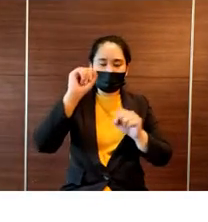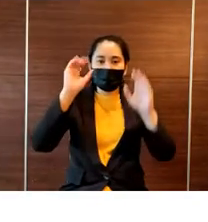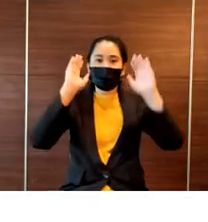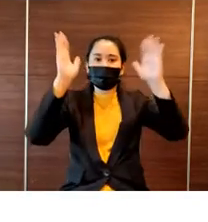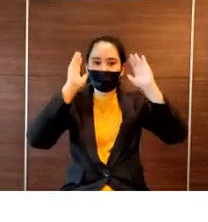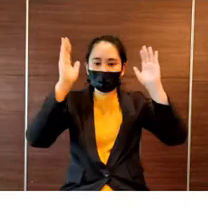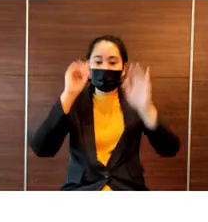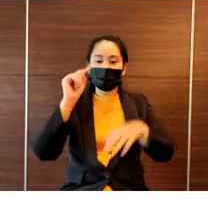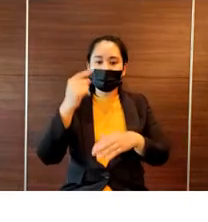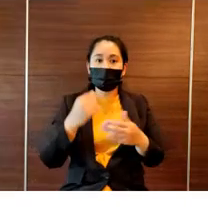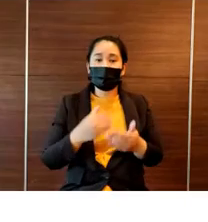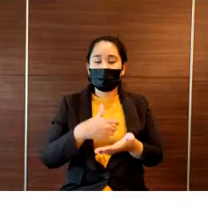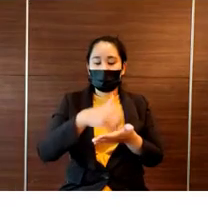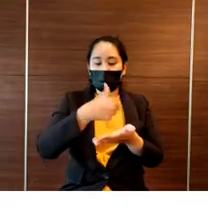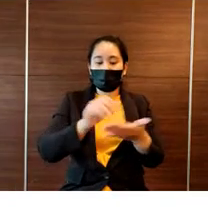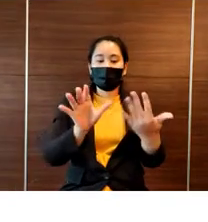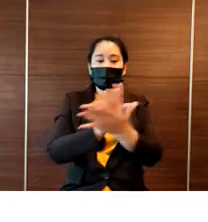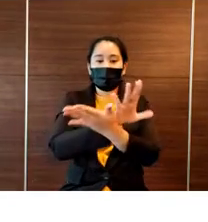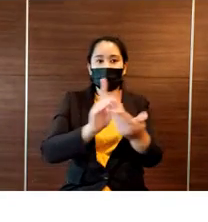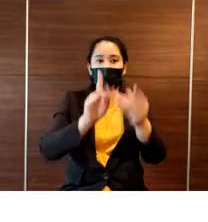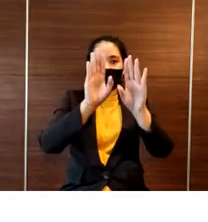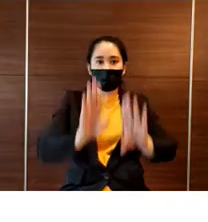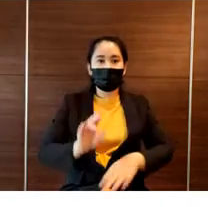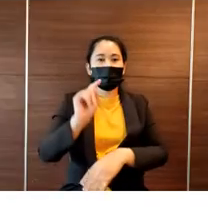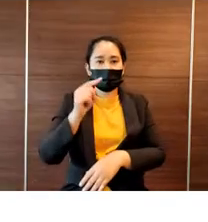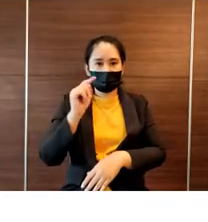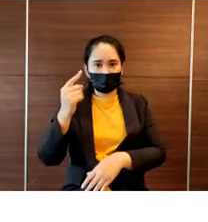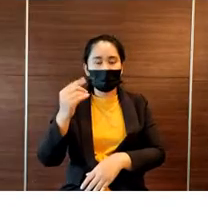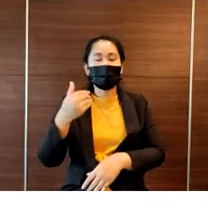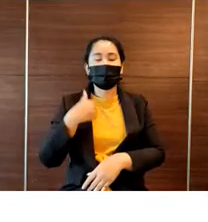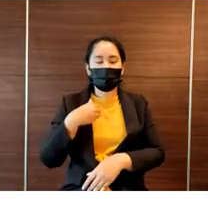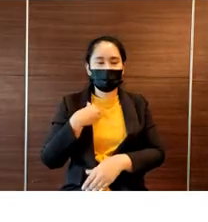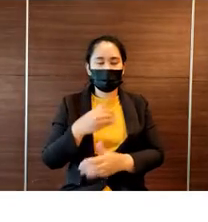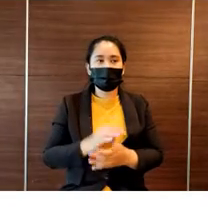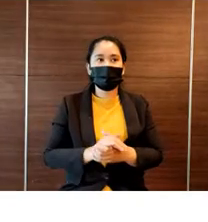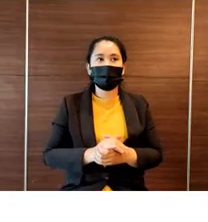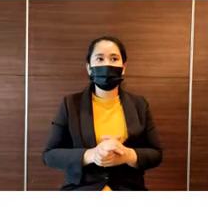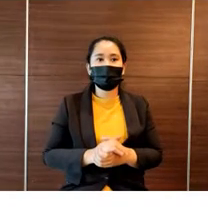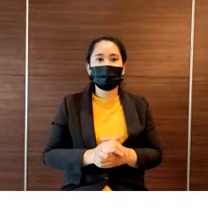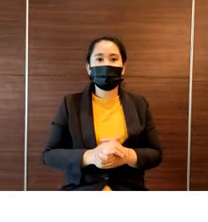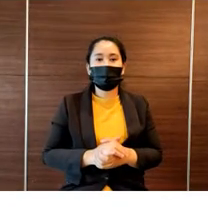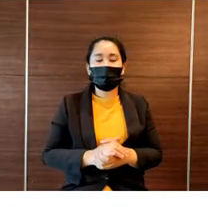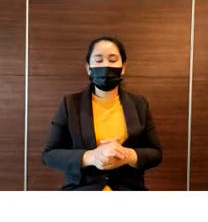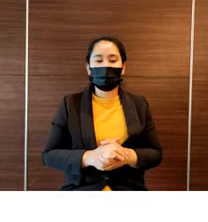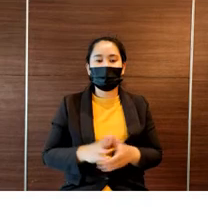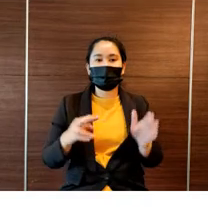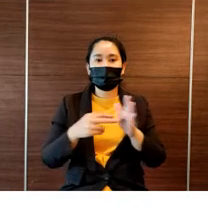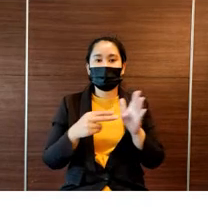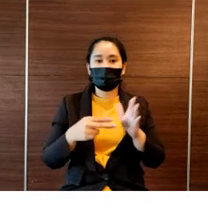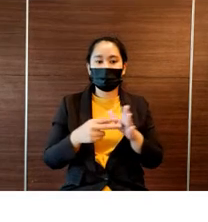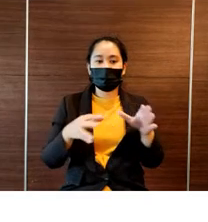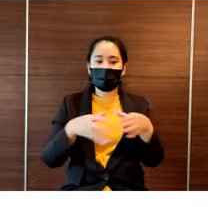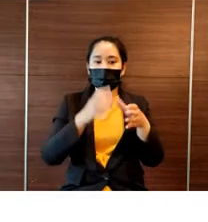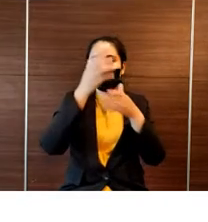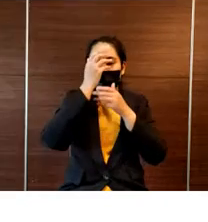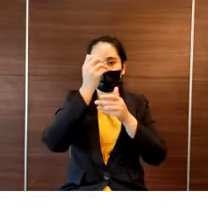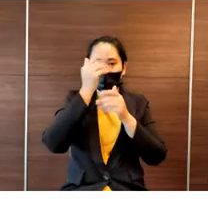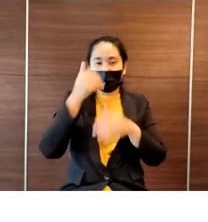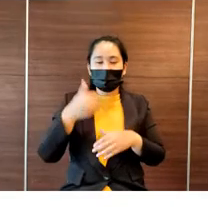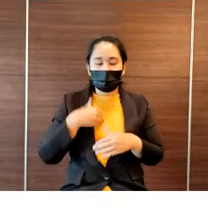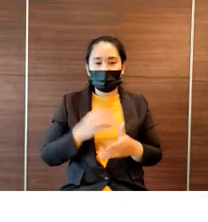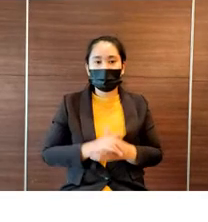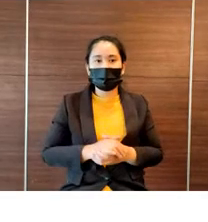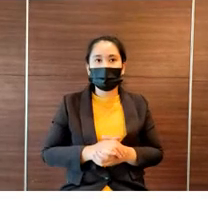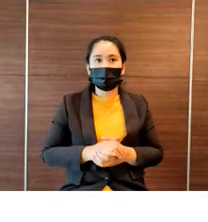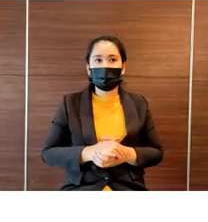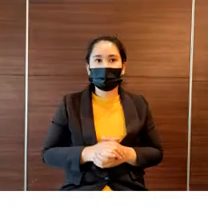ว่าเฮ้ยมันมีแบบใหม่นะมันมีอย่างนี้นะและ harm reduction คือคิดว่ามันเป็นสิ่งที่น่าสนใจที่ตอนนี้เราก็เห็น